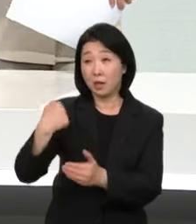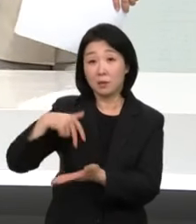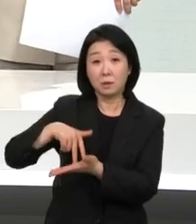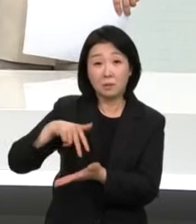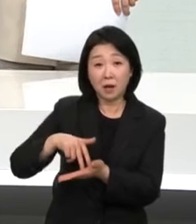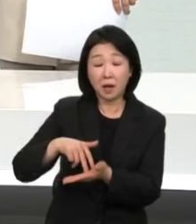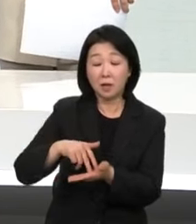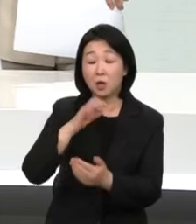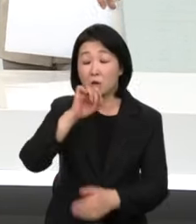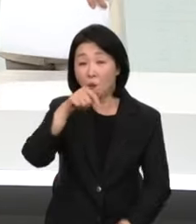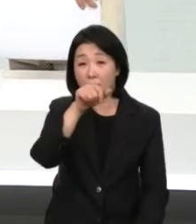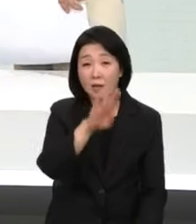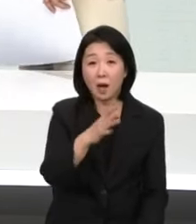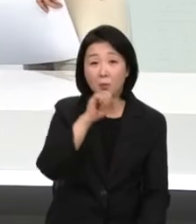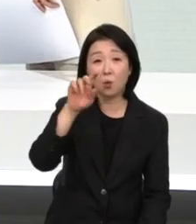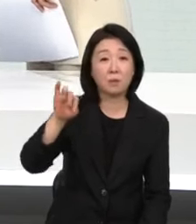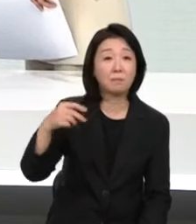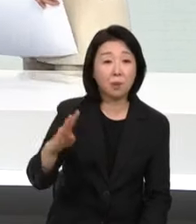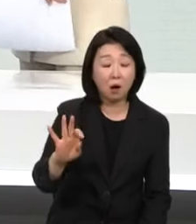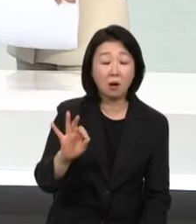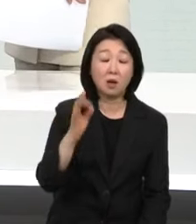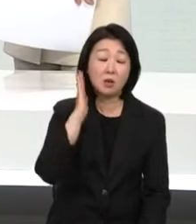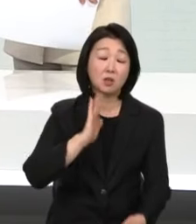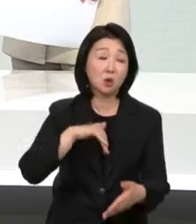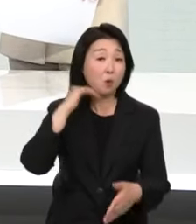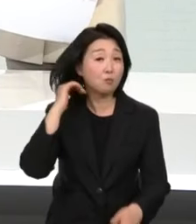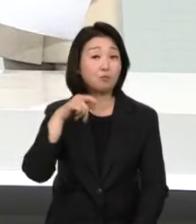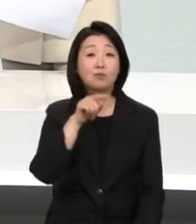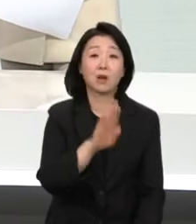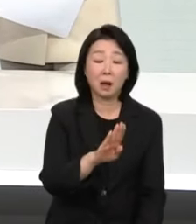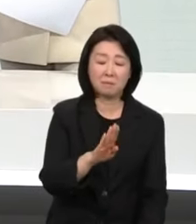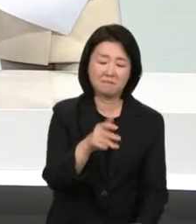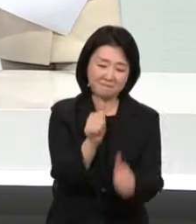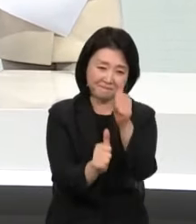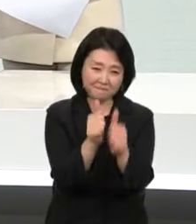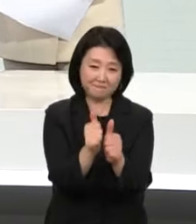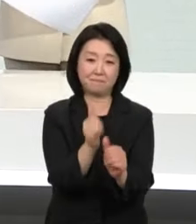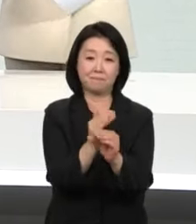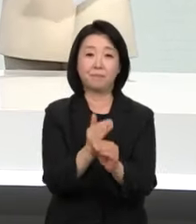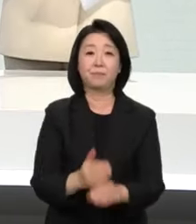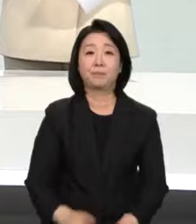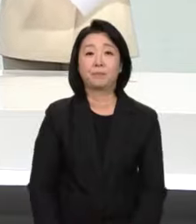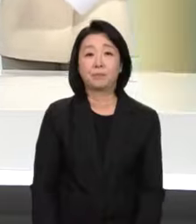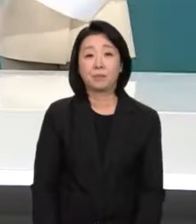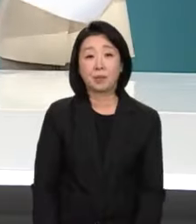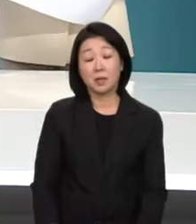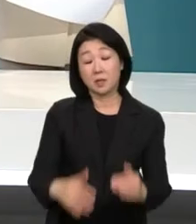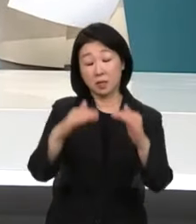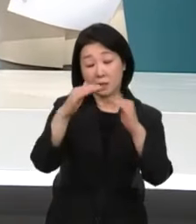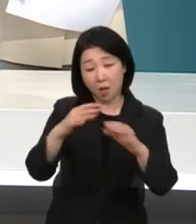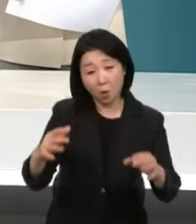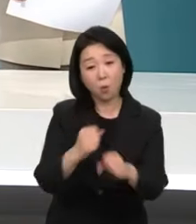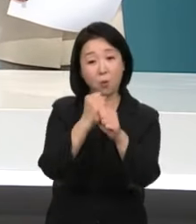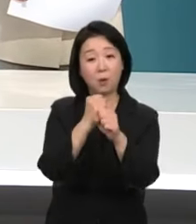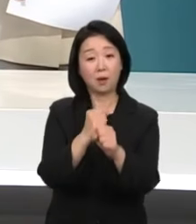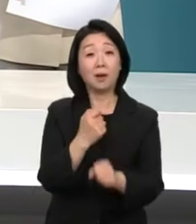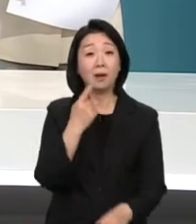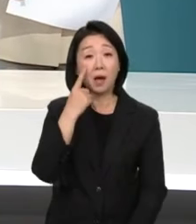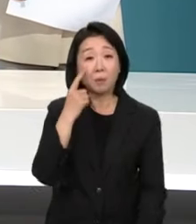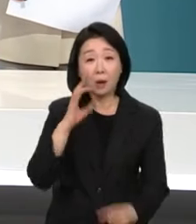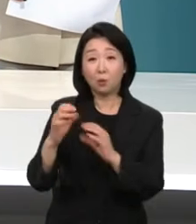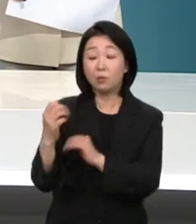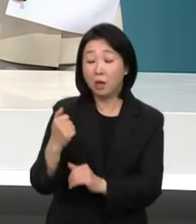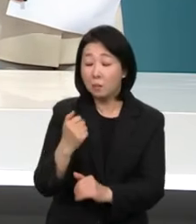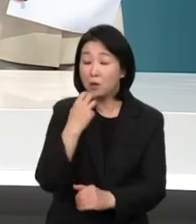국민의힘은 용인갑과 용인평, 의정부갑을 경합지역으로 봤습니다. 이런 내용을 종합해보면요.